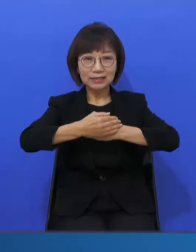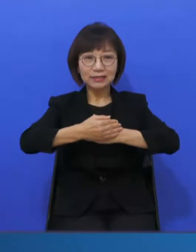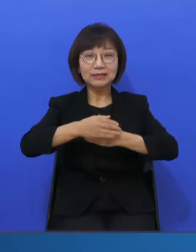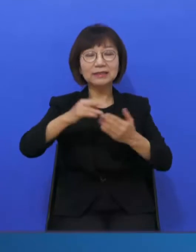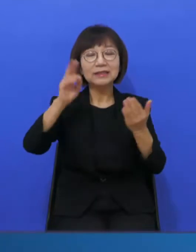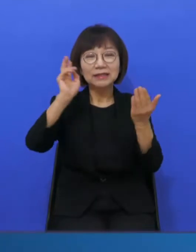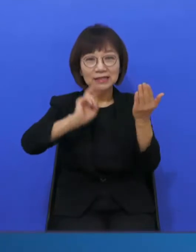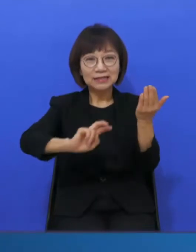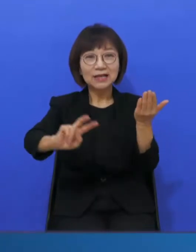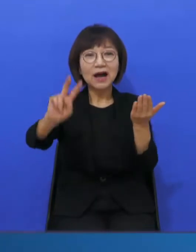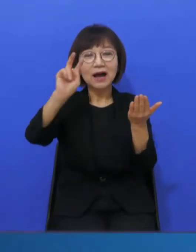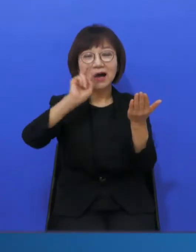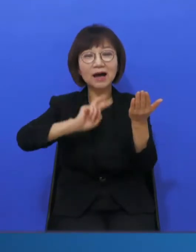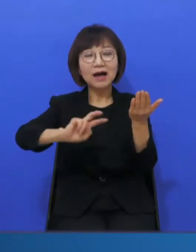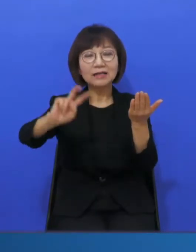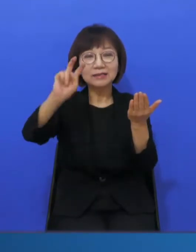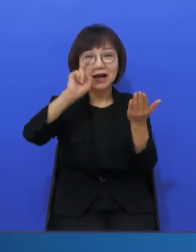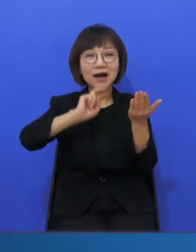안아주시니